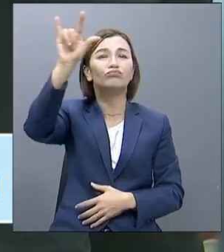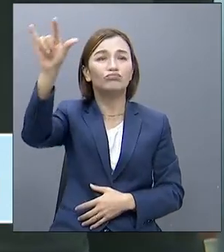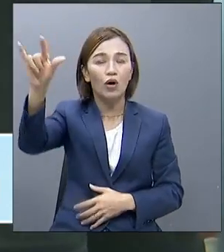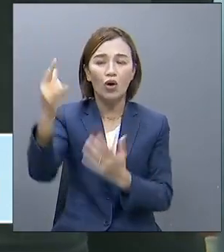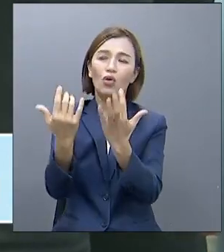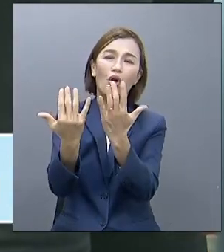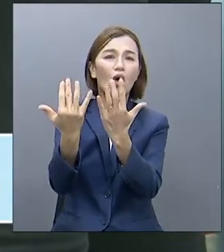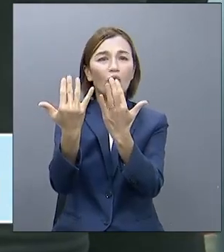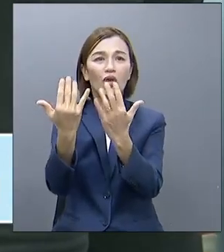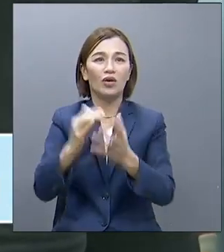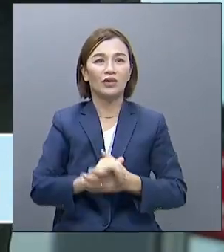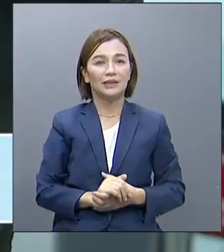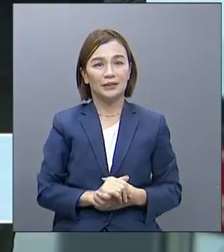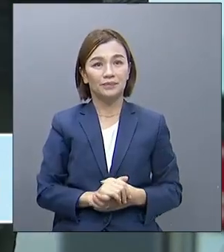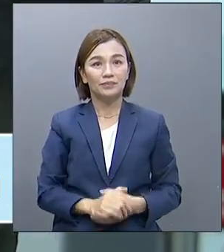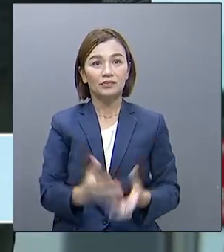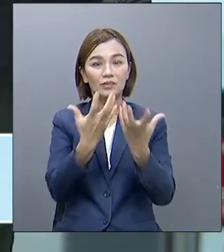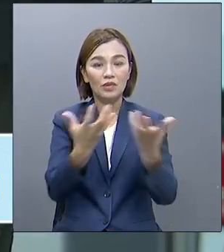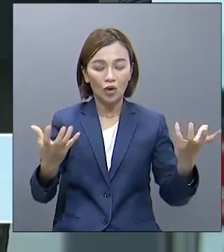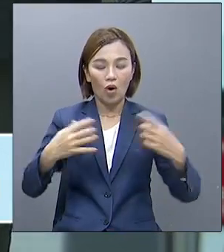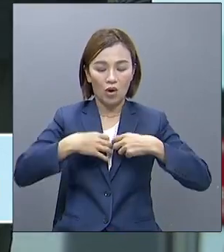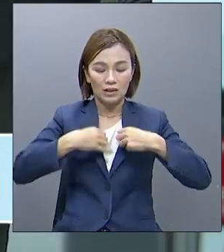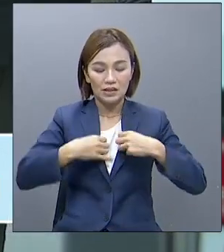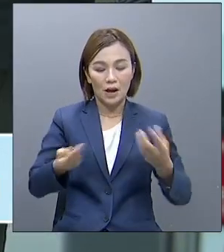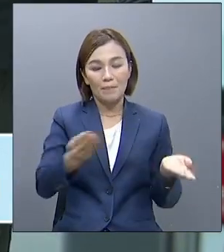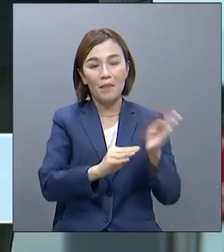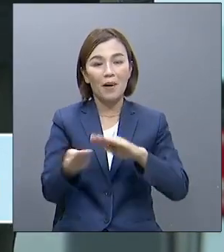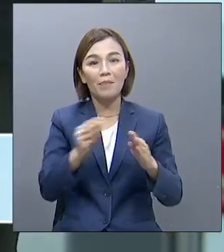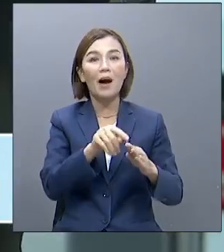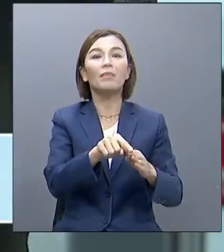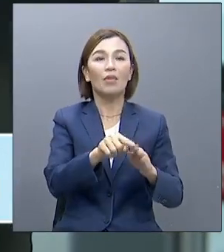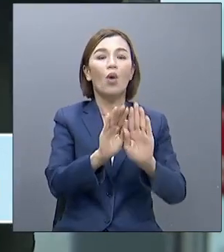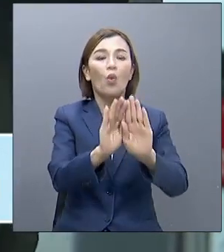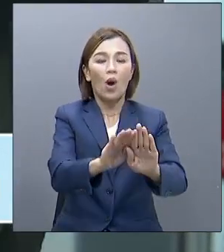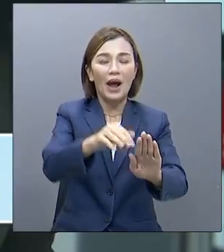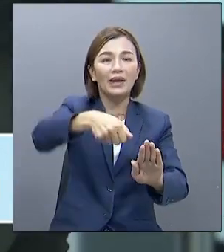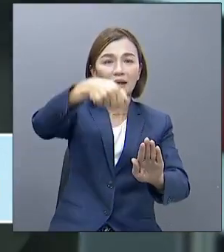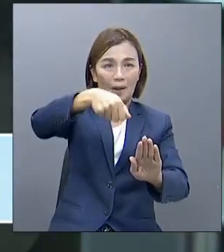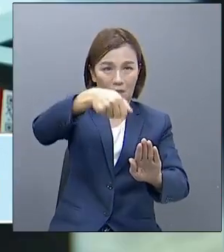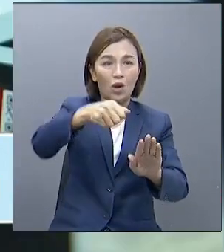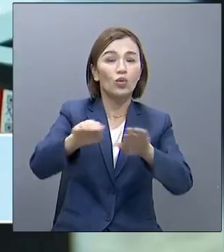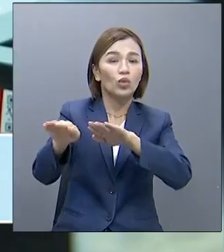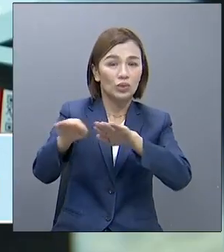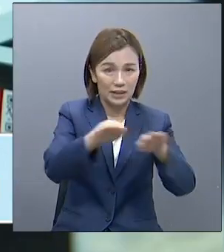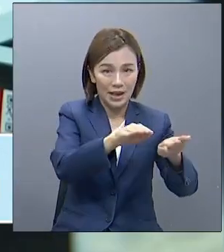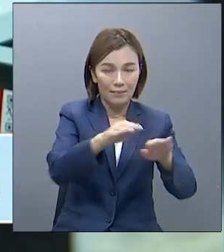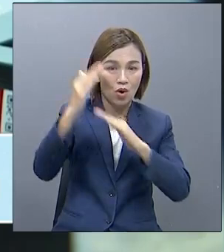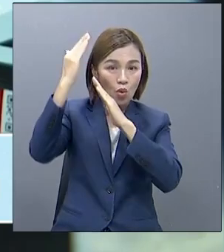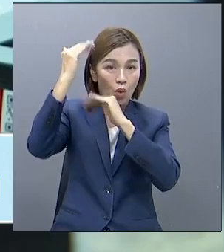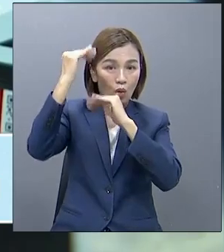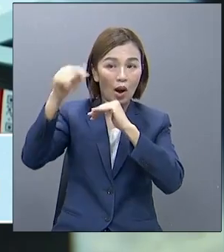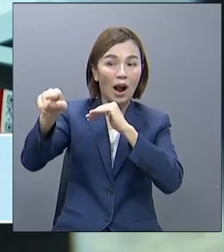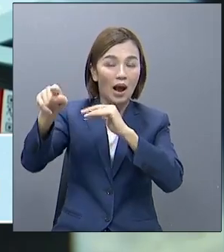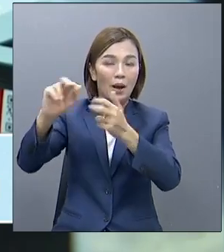นดด้วยขณะที่เสื้อผ้าเข้าของเครื่องใช้บางส่วนค่ะก็ยังถูกแพ็คอยู่ในกระเป๋าเดินทางเพราะหวังว่าถ้าสถาน